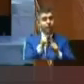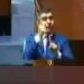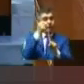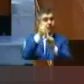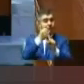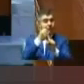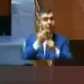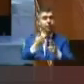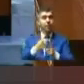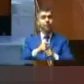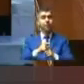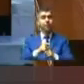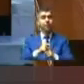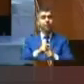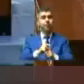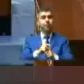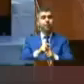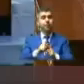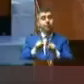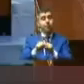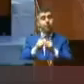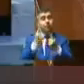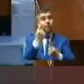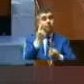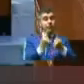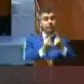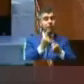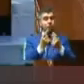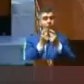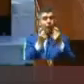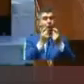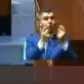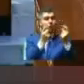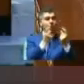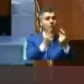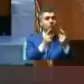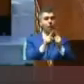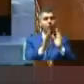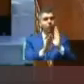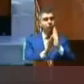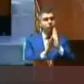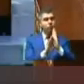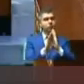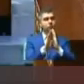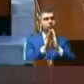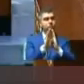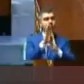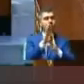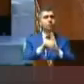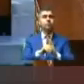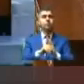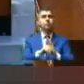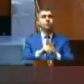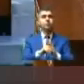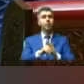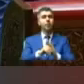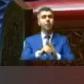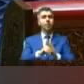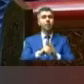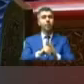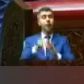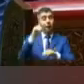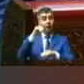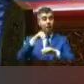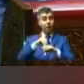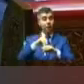تغير. عندنا اطار ماكرو اقتصادي يسير في طريق التوازن العجز متحكم فيه.